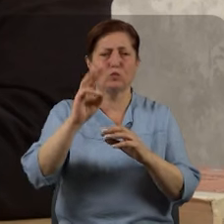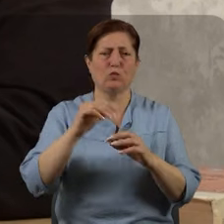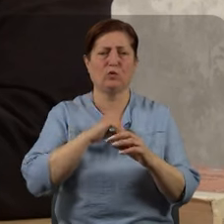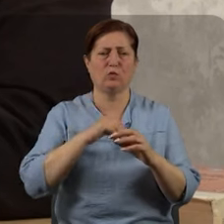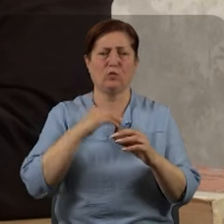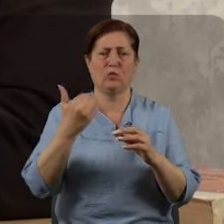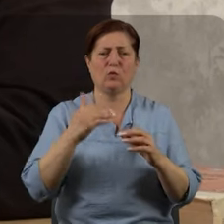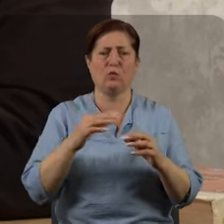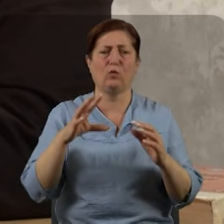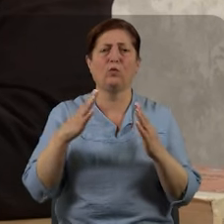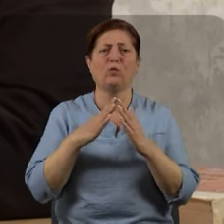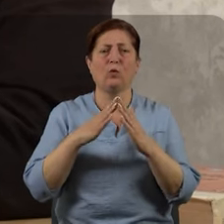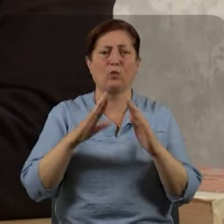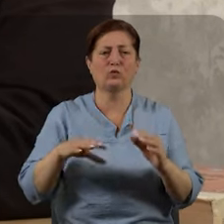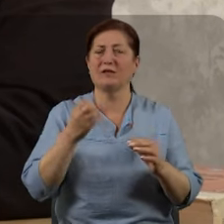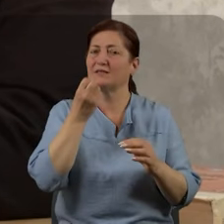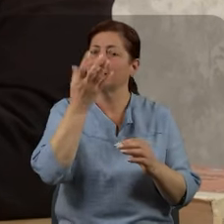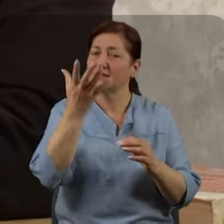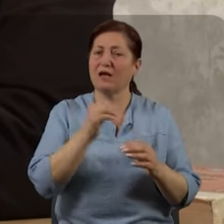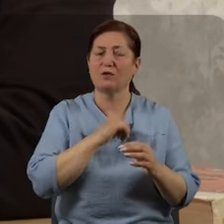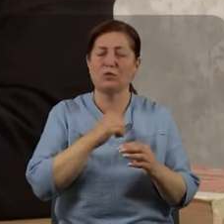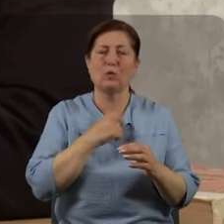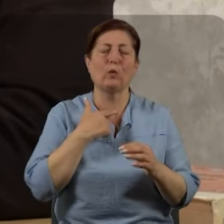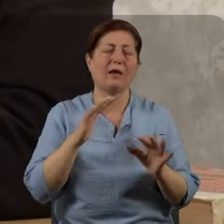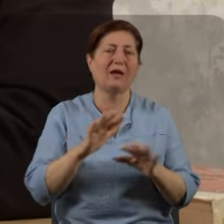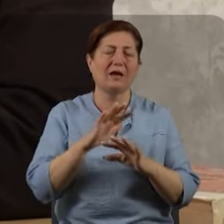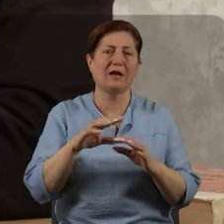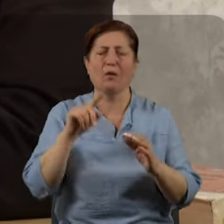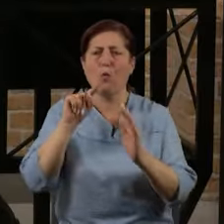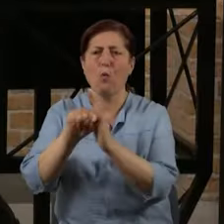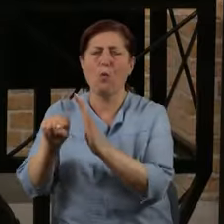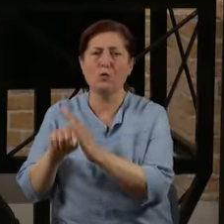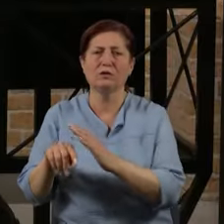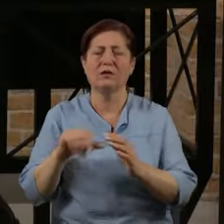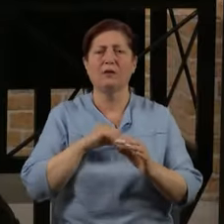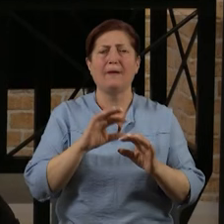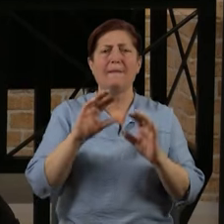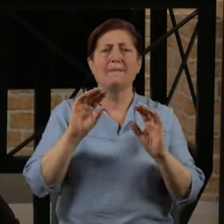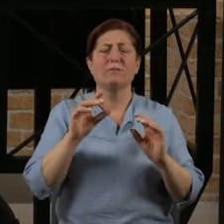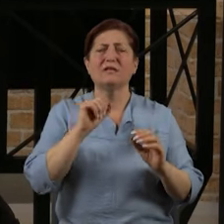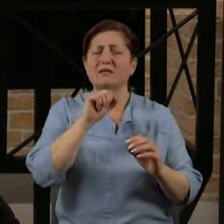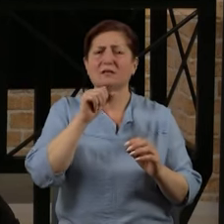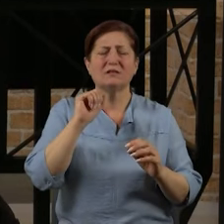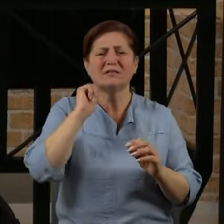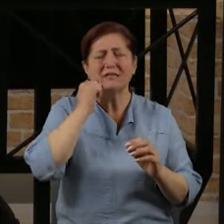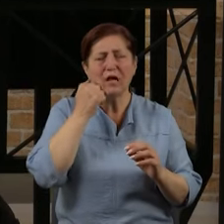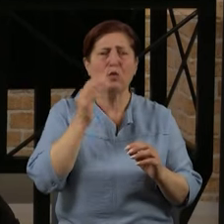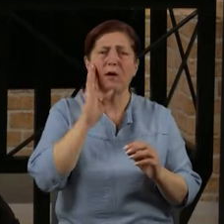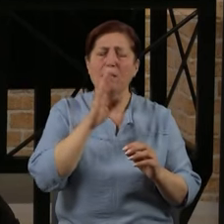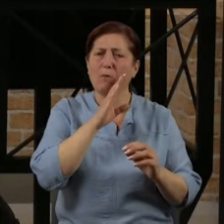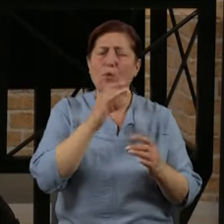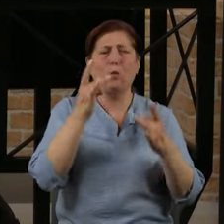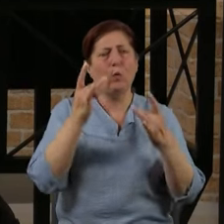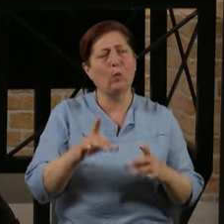մարմանդ կորորվին, ծղրիդը կերքե անտես խորշերեն, մեղ ճրակի տակ նստել է տխուր, ծերունի մայրս մանկիկս